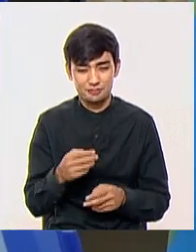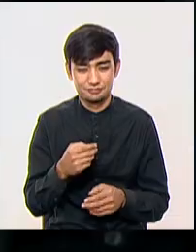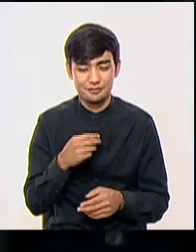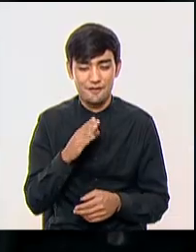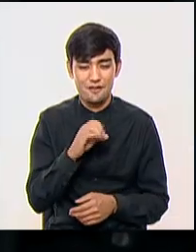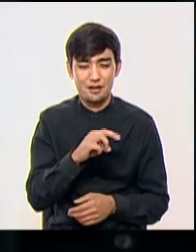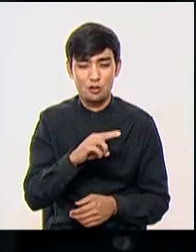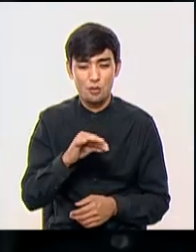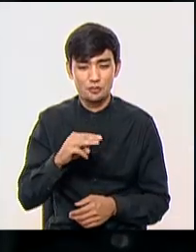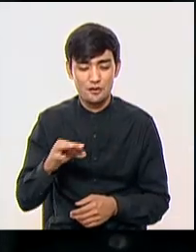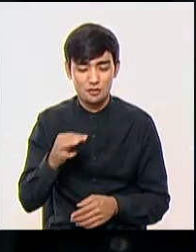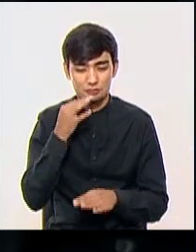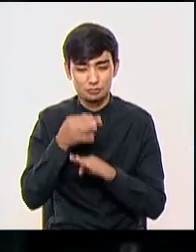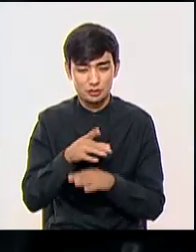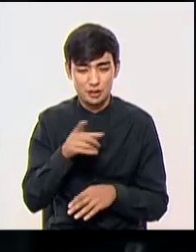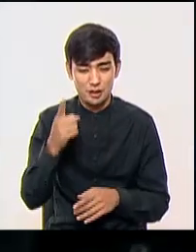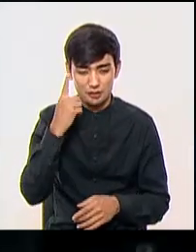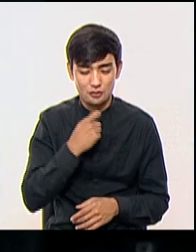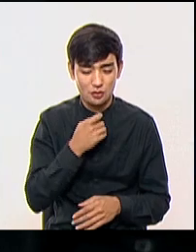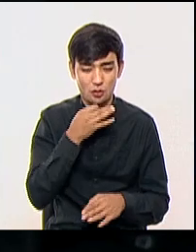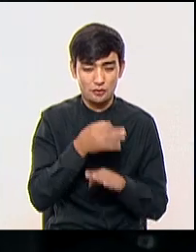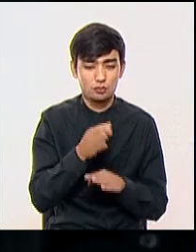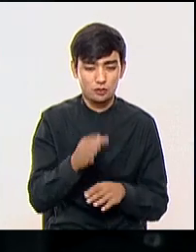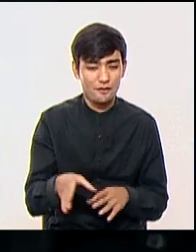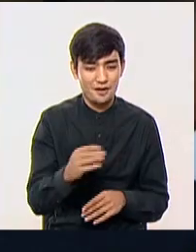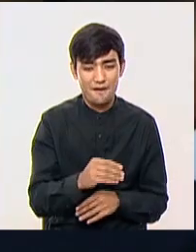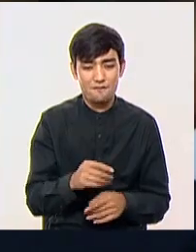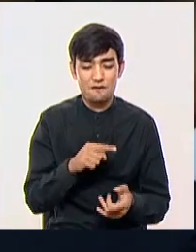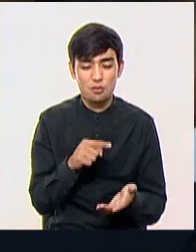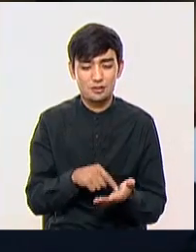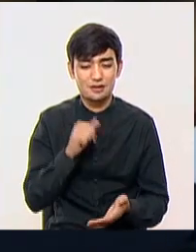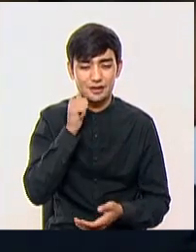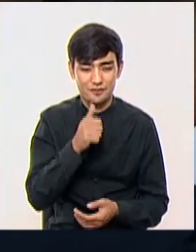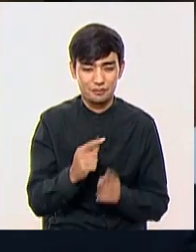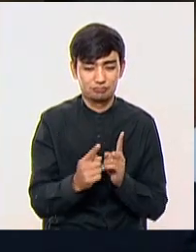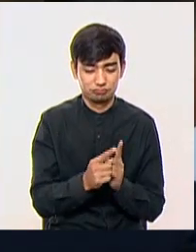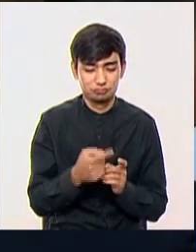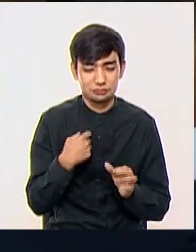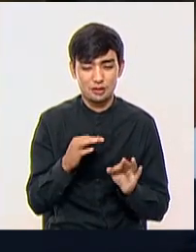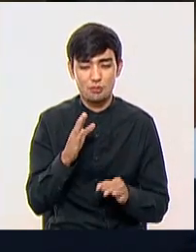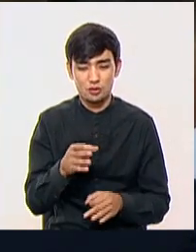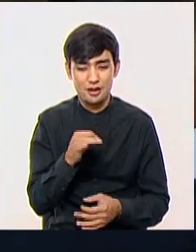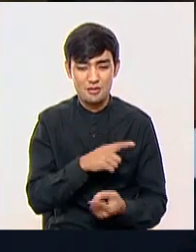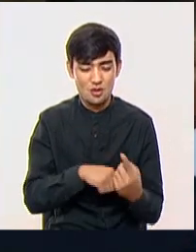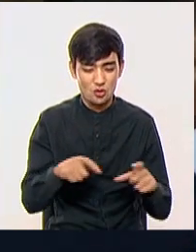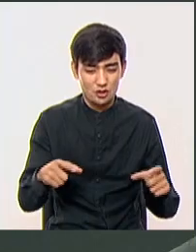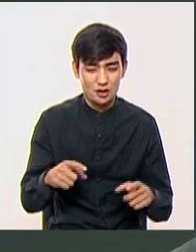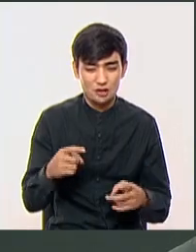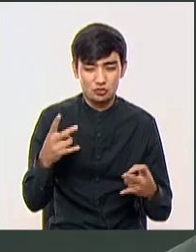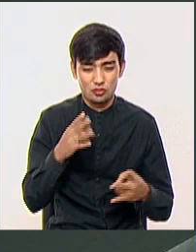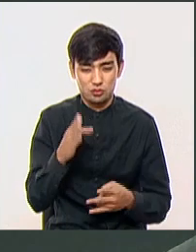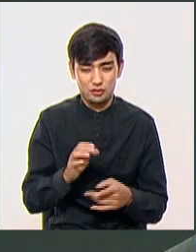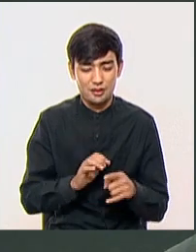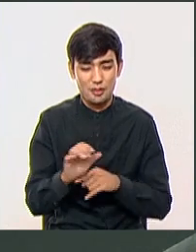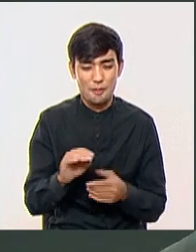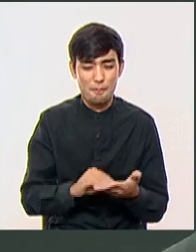в ведомство. Там сообщили, что смогут ответить на все вопросы завтра на брифинге. Между тем, местные предприниматели намерены